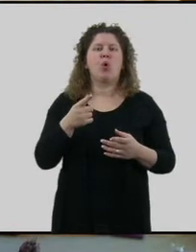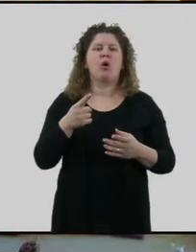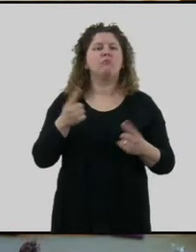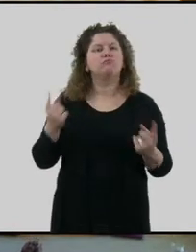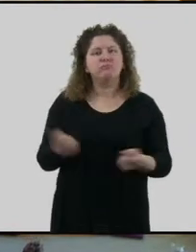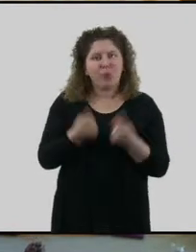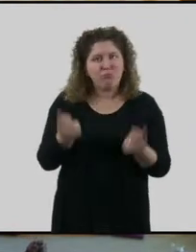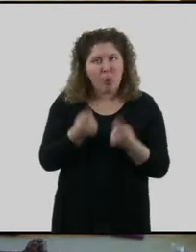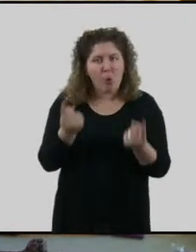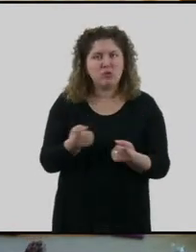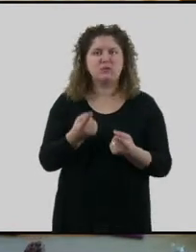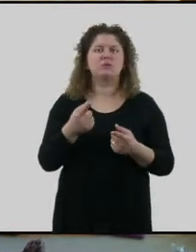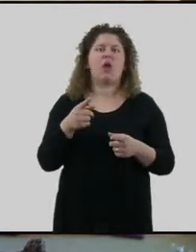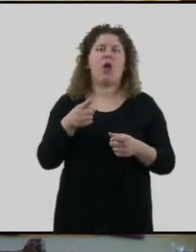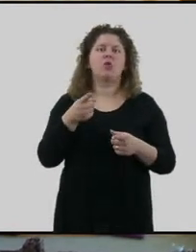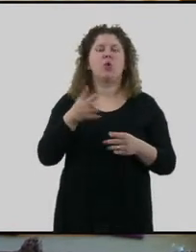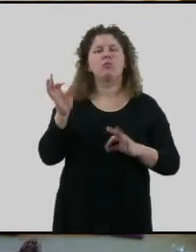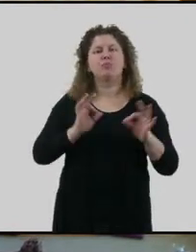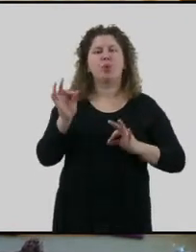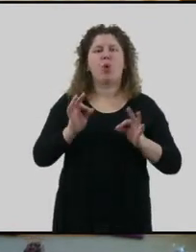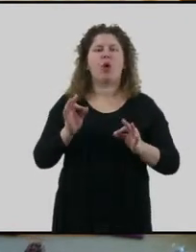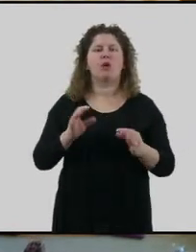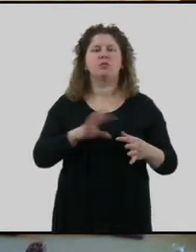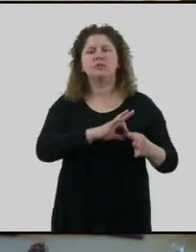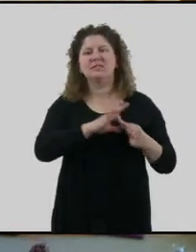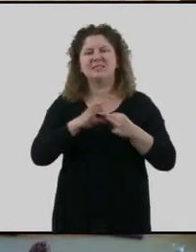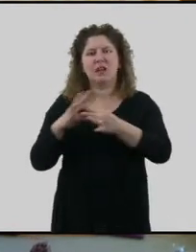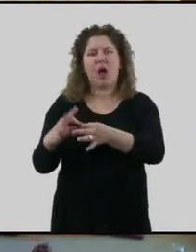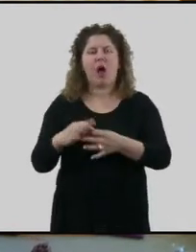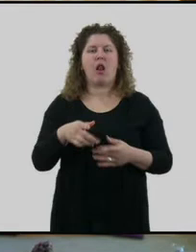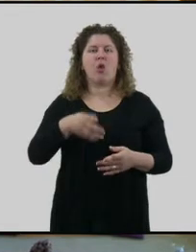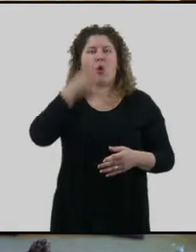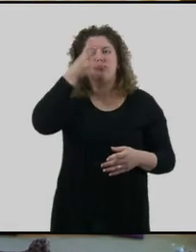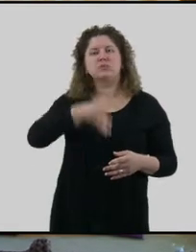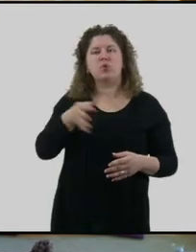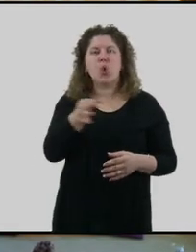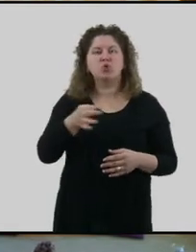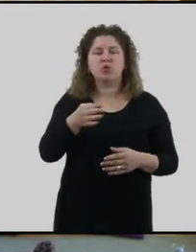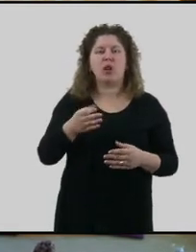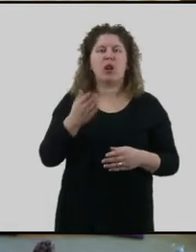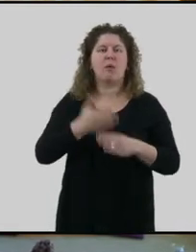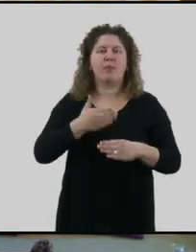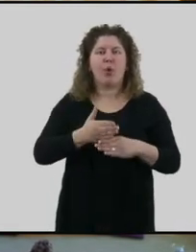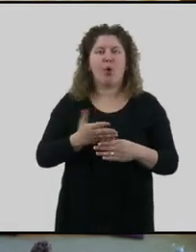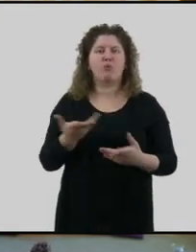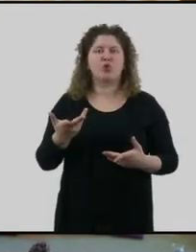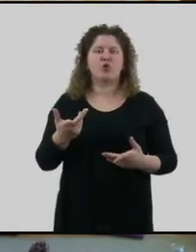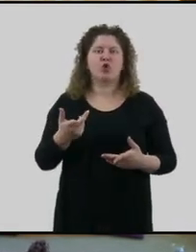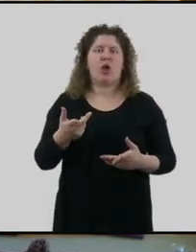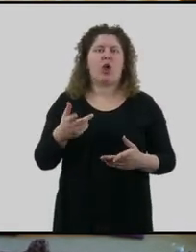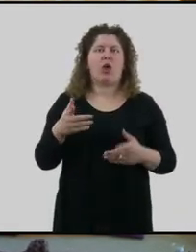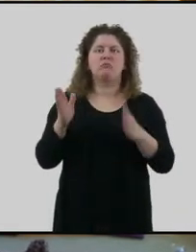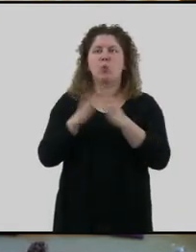smo sa promidžbom projekta i to je projekt pružanja stalne psihosocijalne pomoći obiteljima u